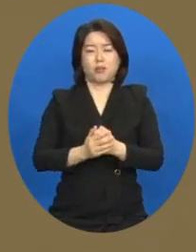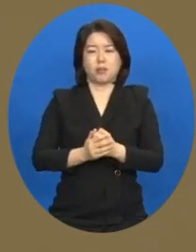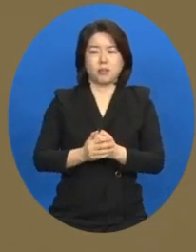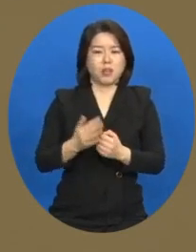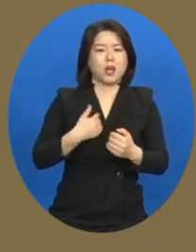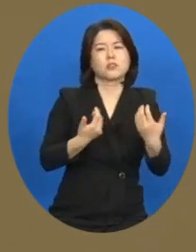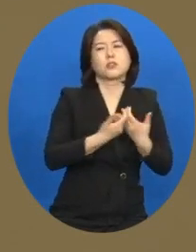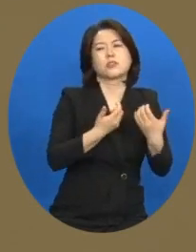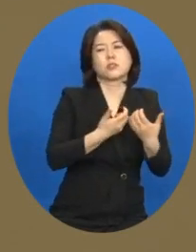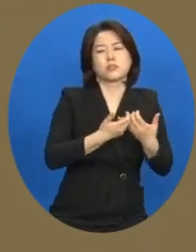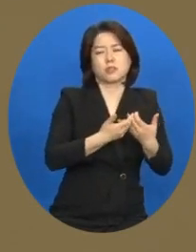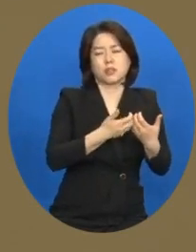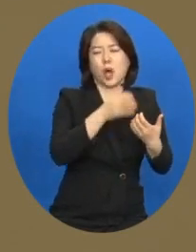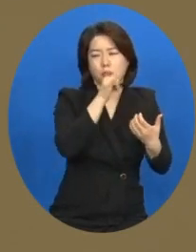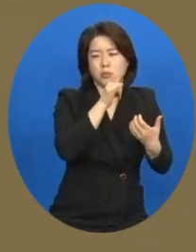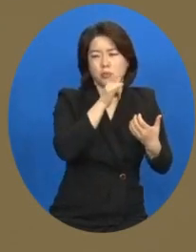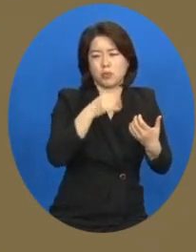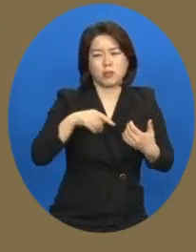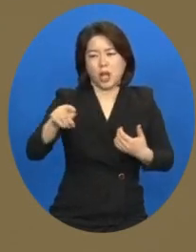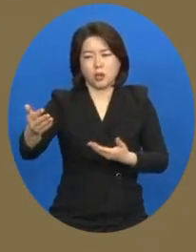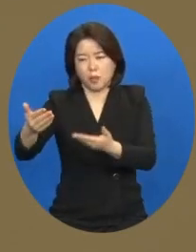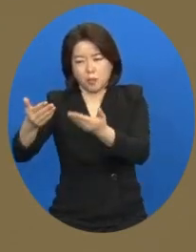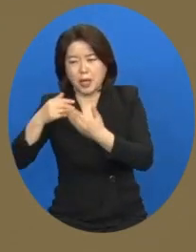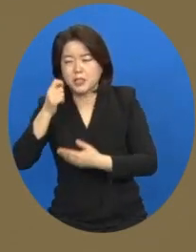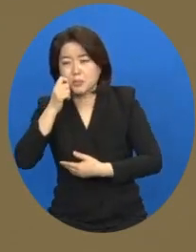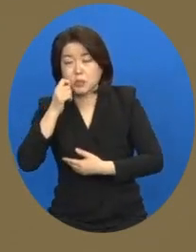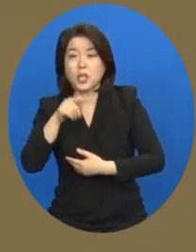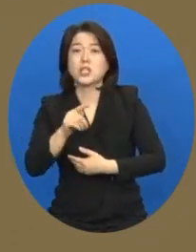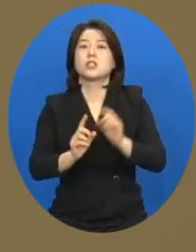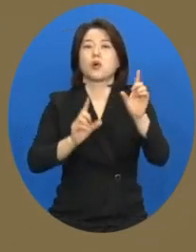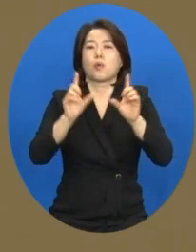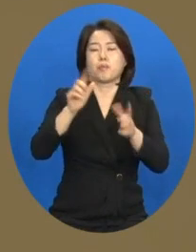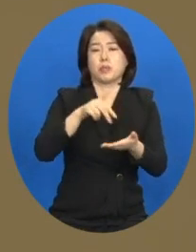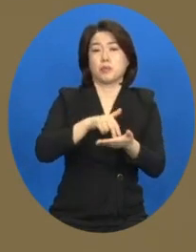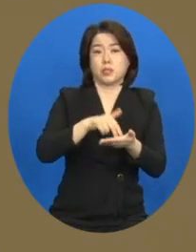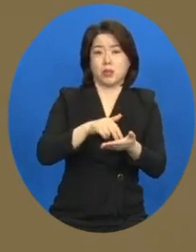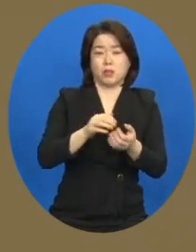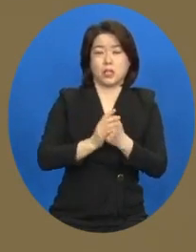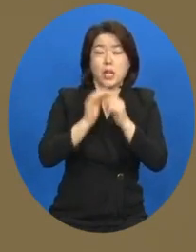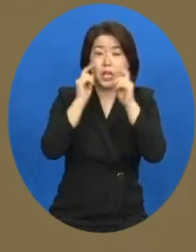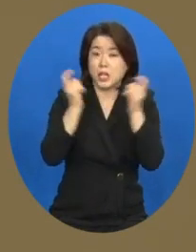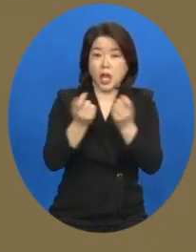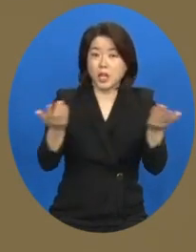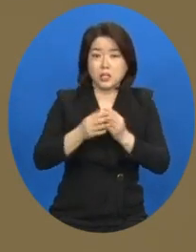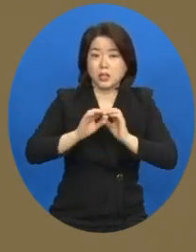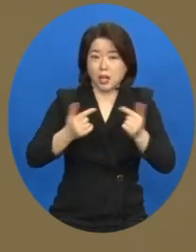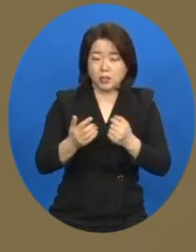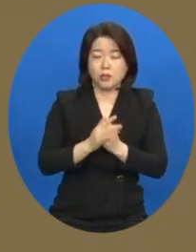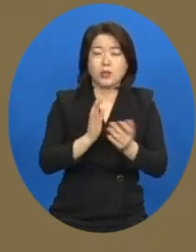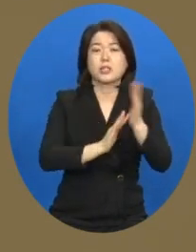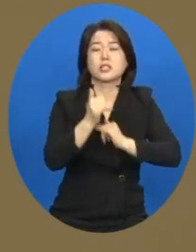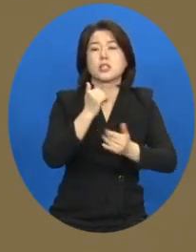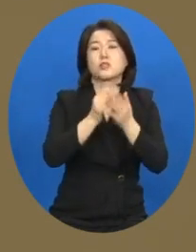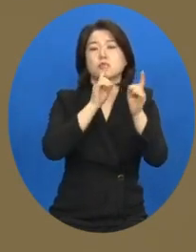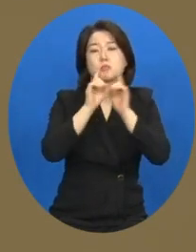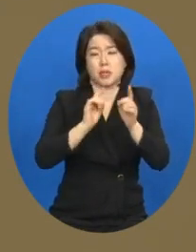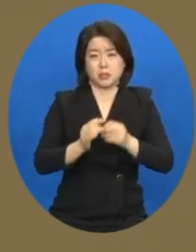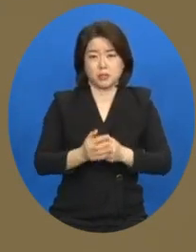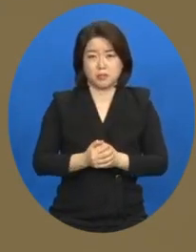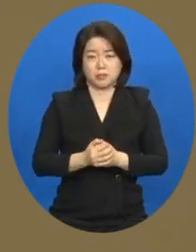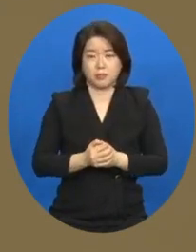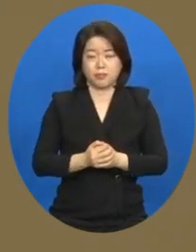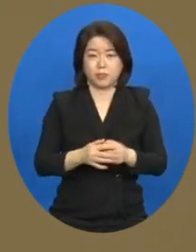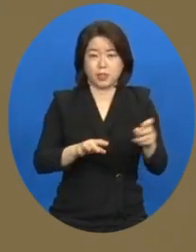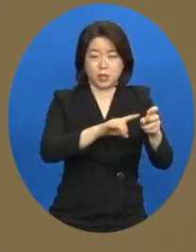받습니다. 이렇게 나와야 된다는 거예요. 이건 사도 바울 개인 이야기가 아니에요. 예수님이 하신 말씀이에요.